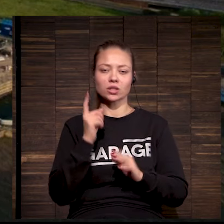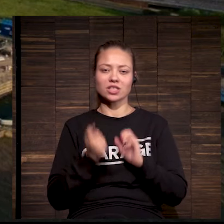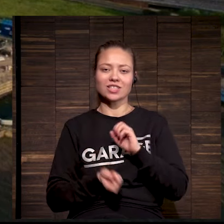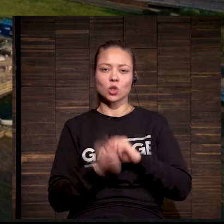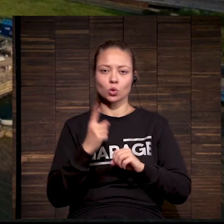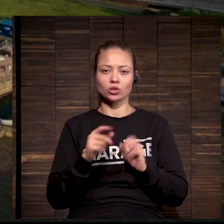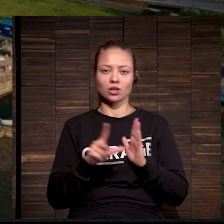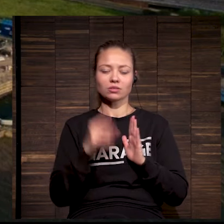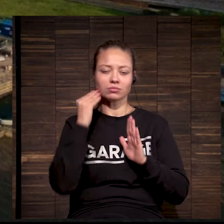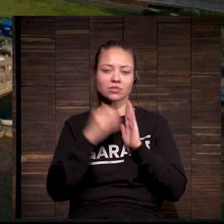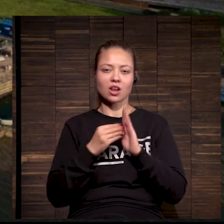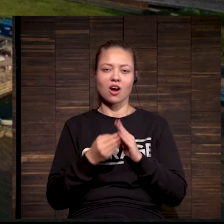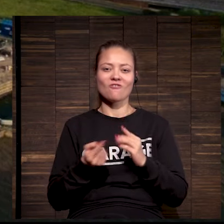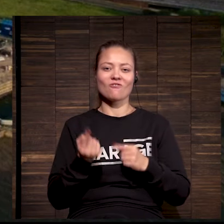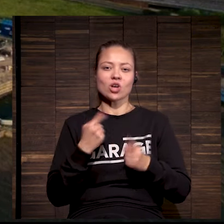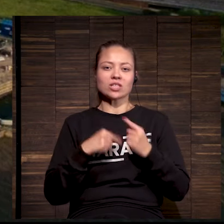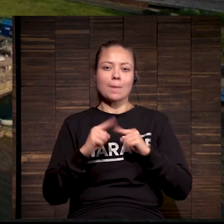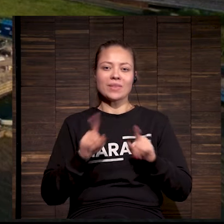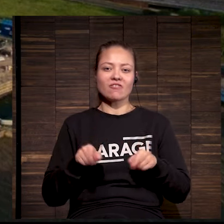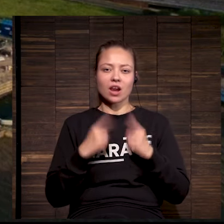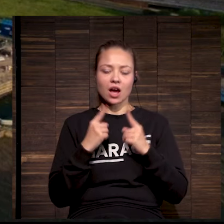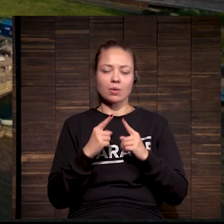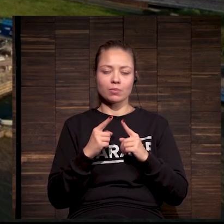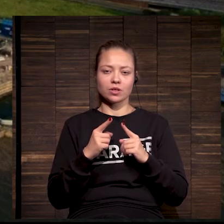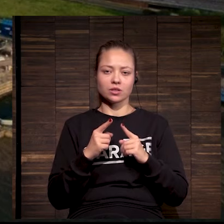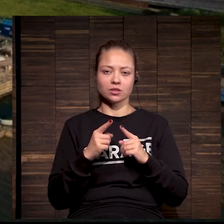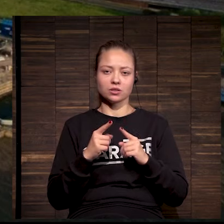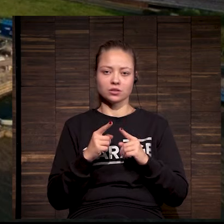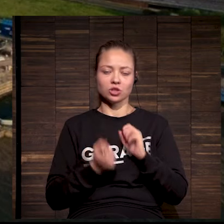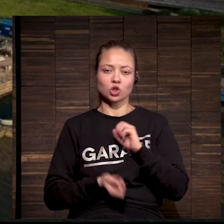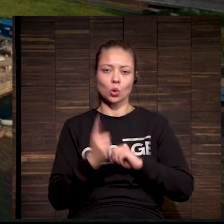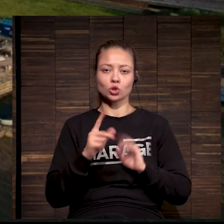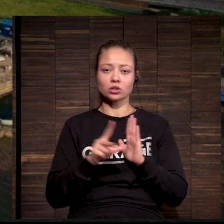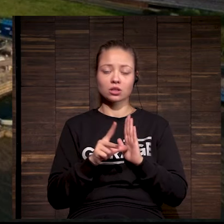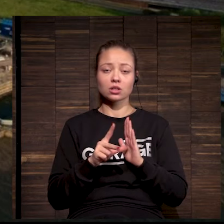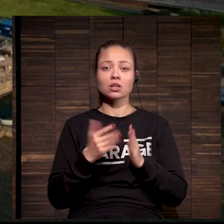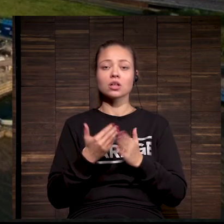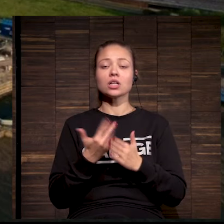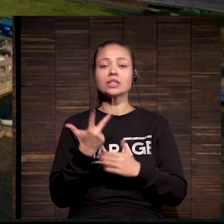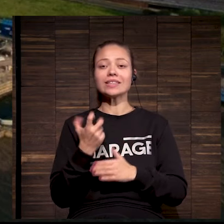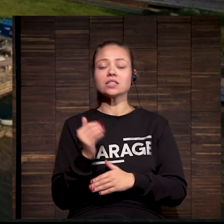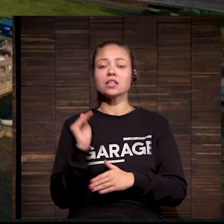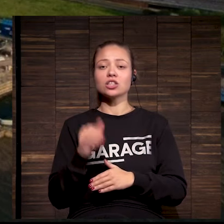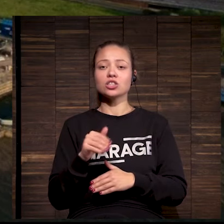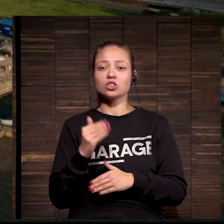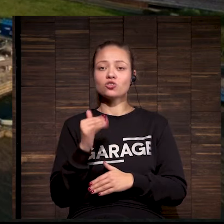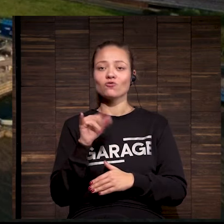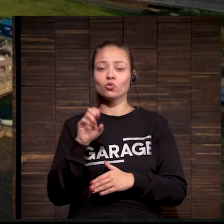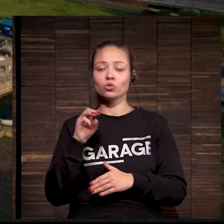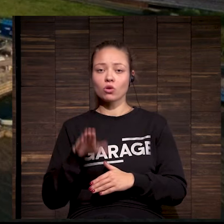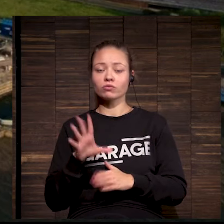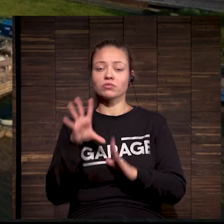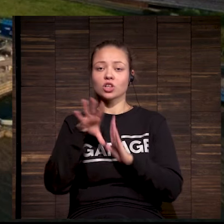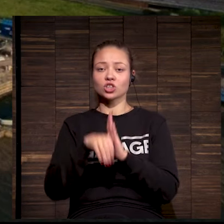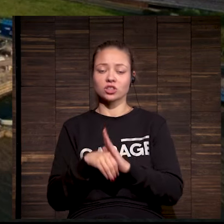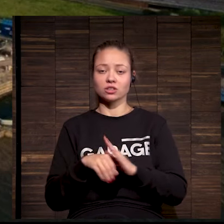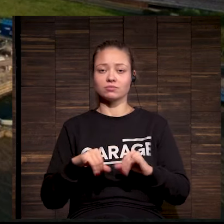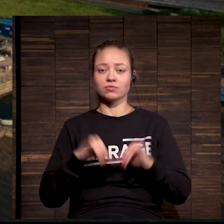над 300 миллионов фунтов вложили в развитие ветряной энергии в частности и